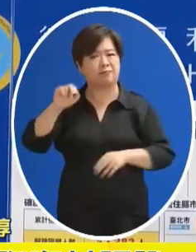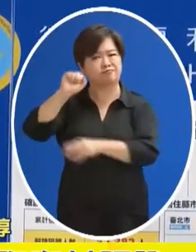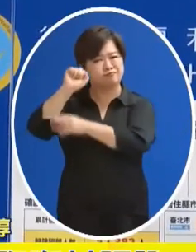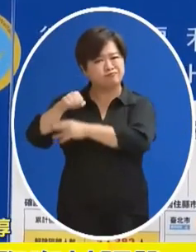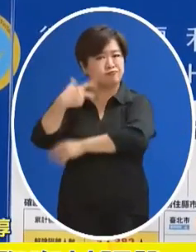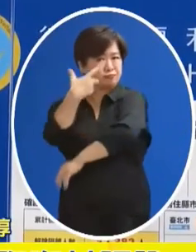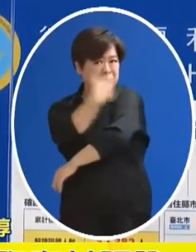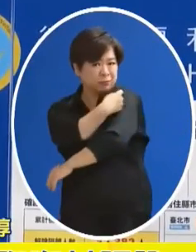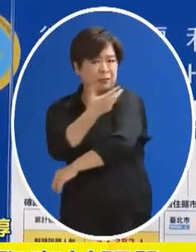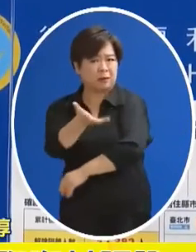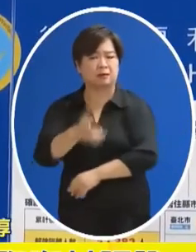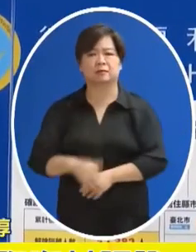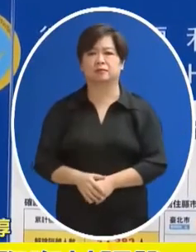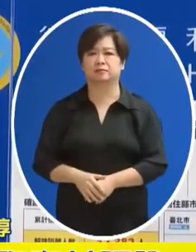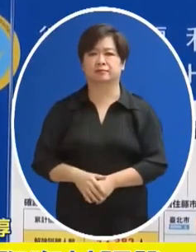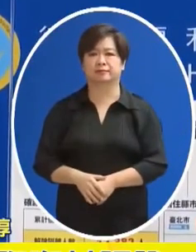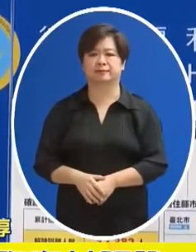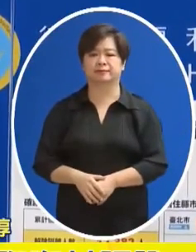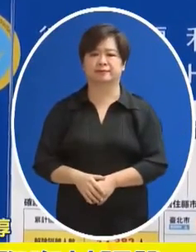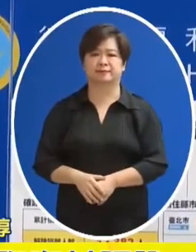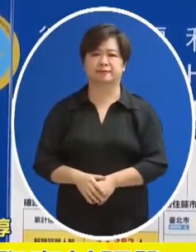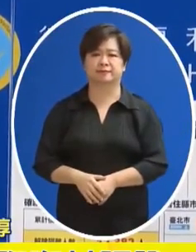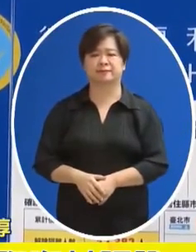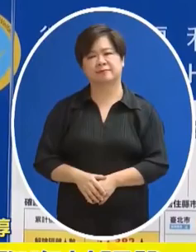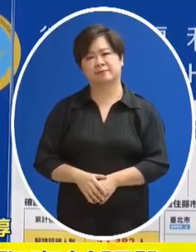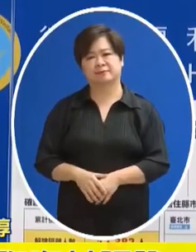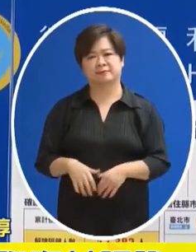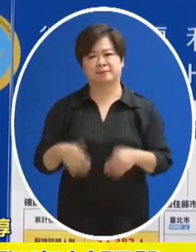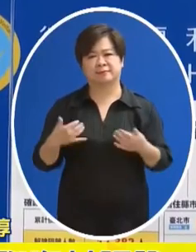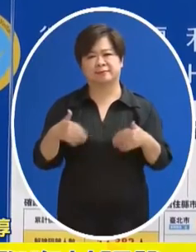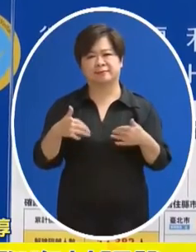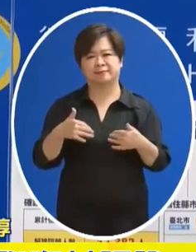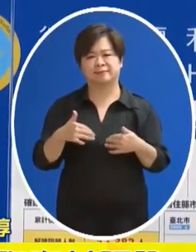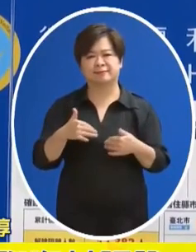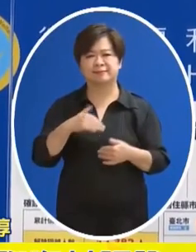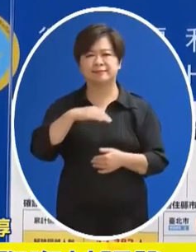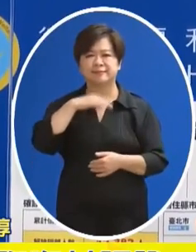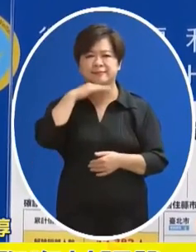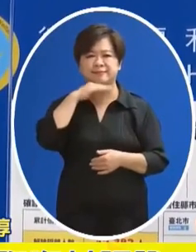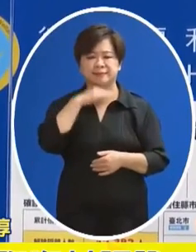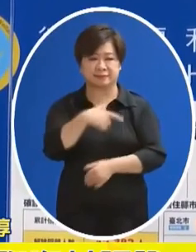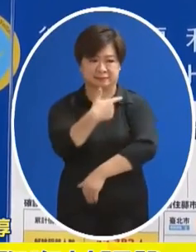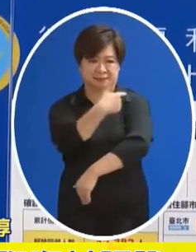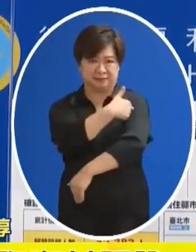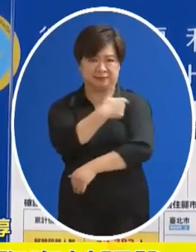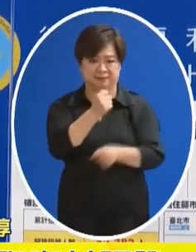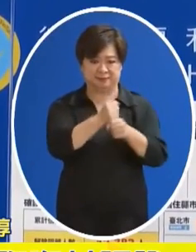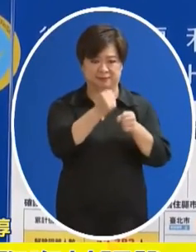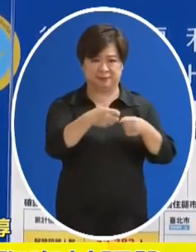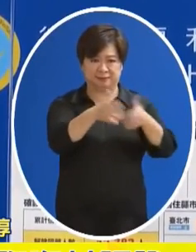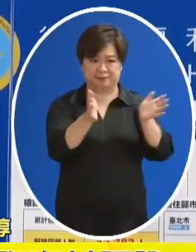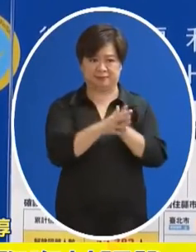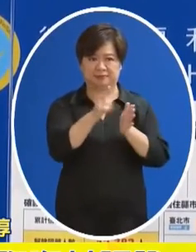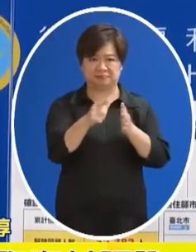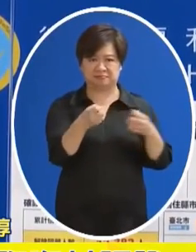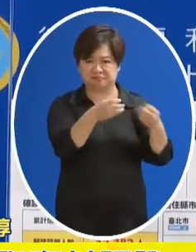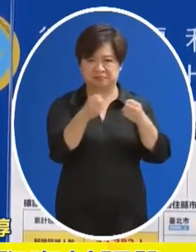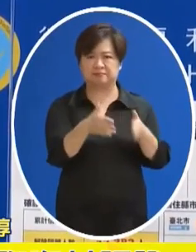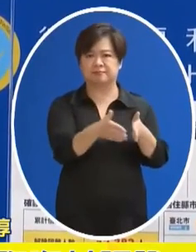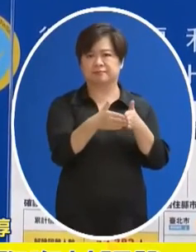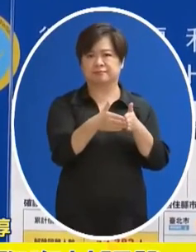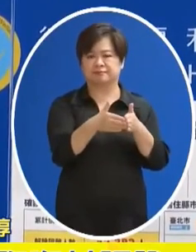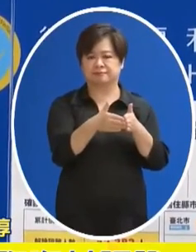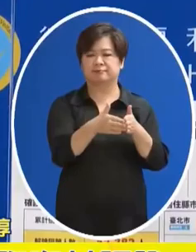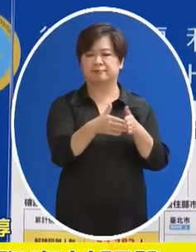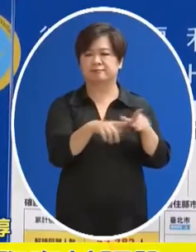个执行，那确实也是还是要经过 ACIP 我们的这个疫苗咨询小组他们去做讨论嘛。